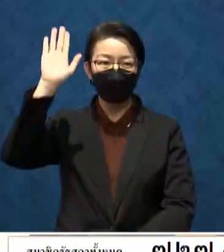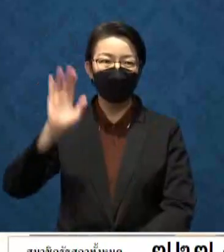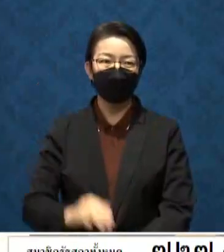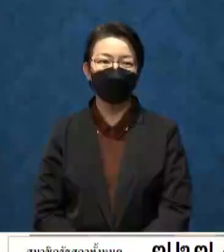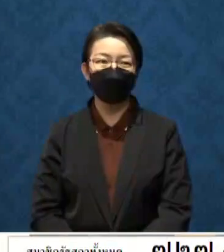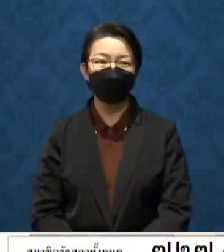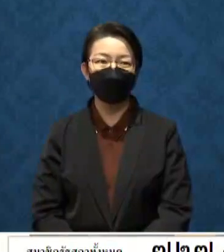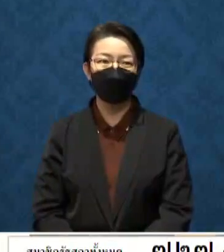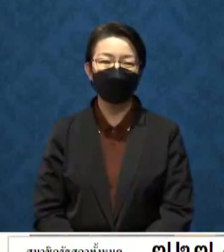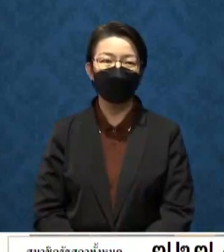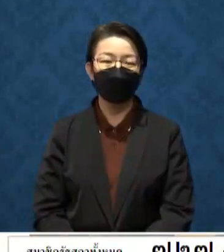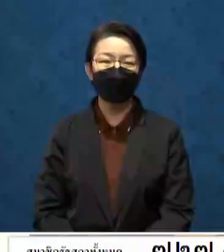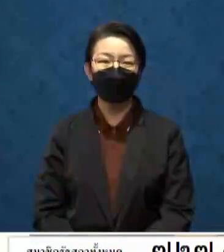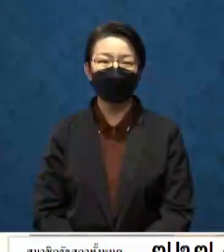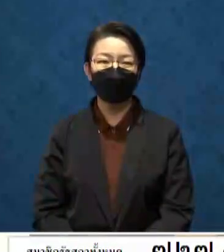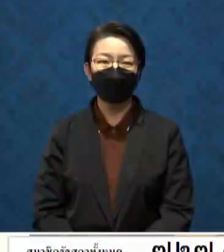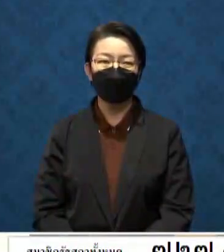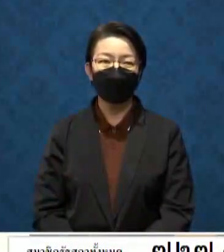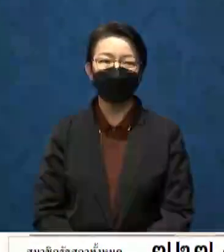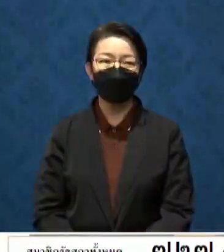ท่านประธานครับ ครับ